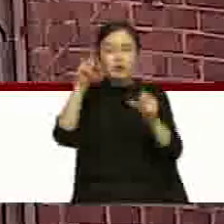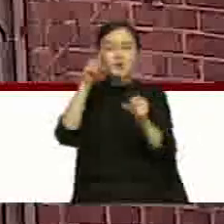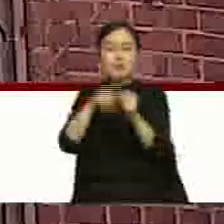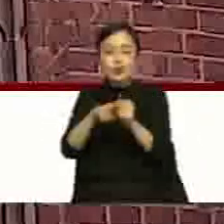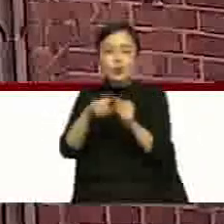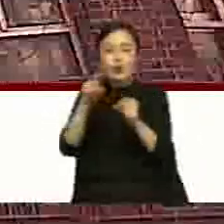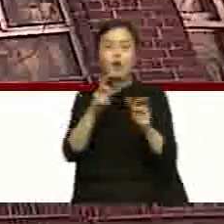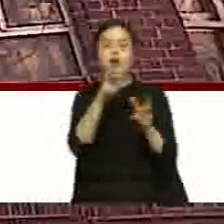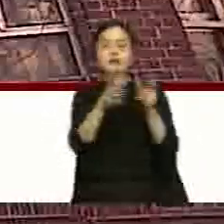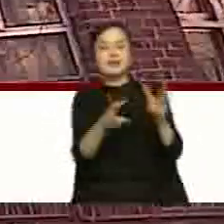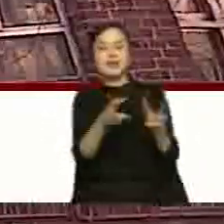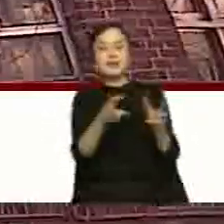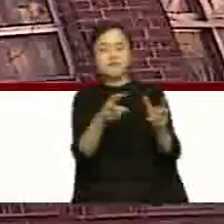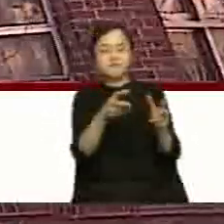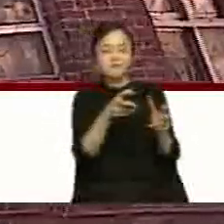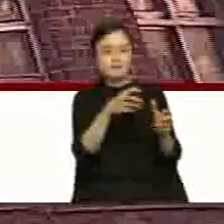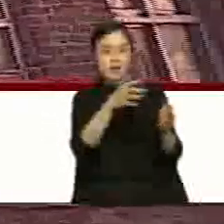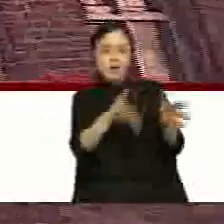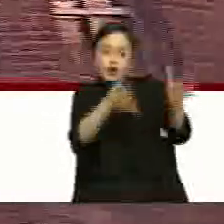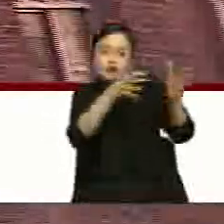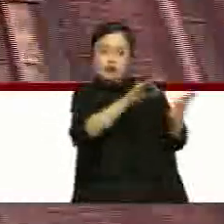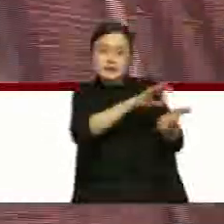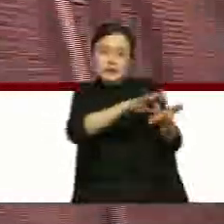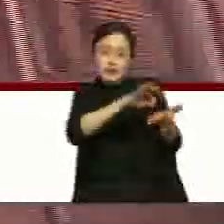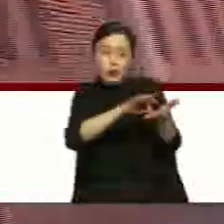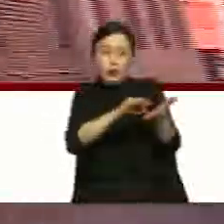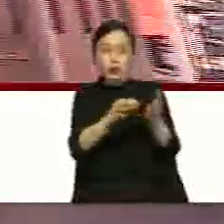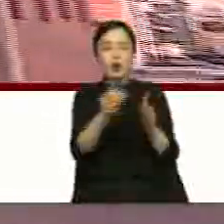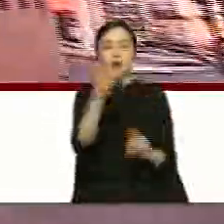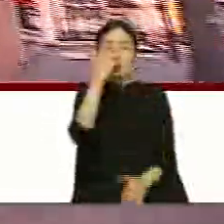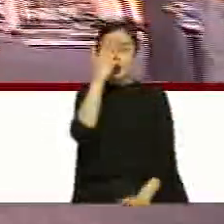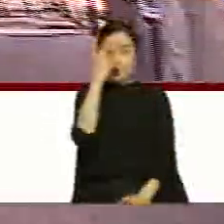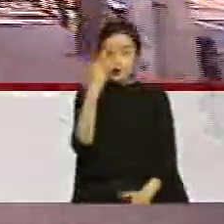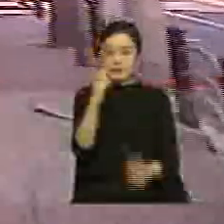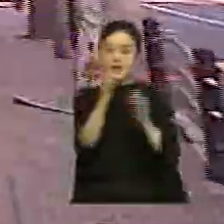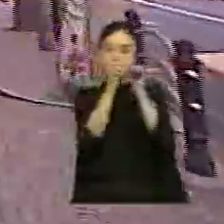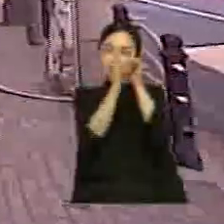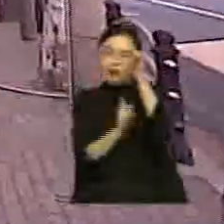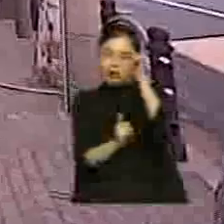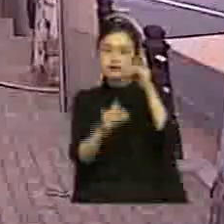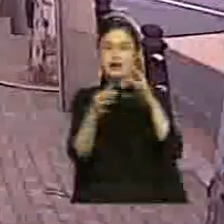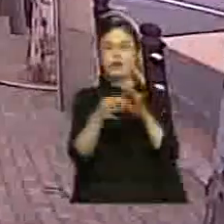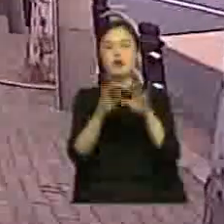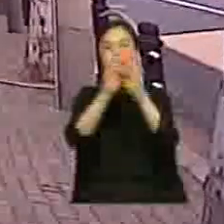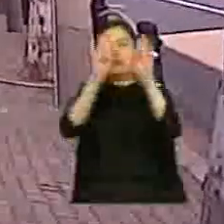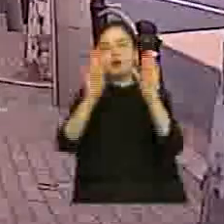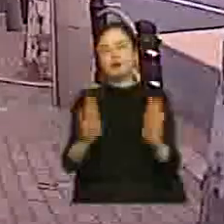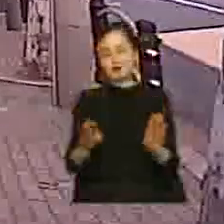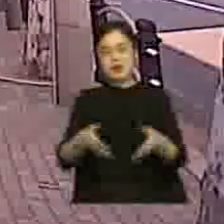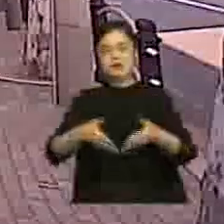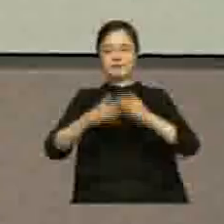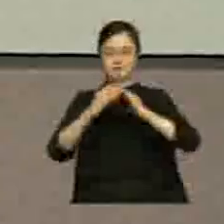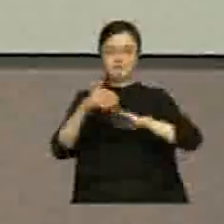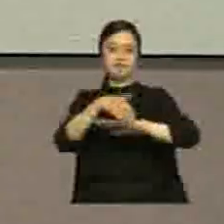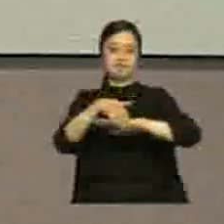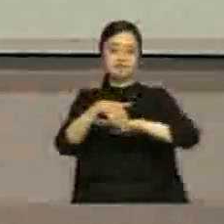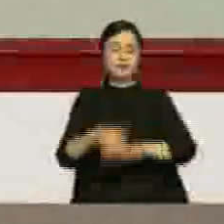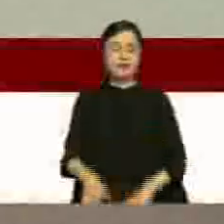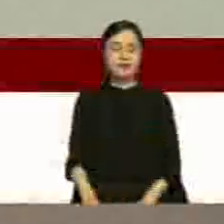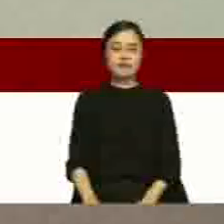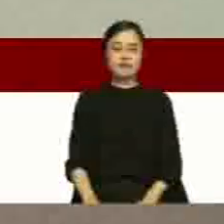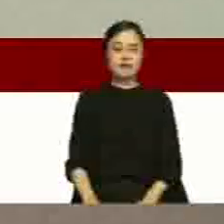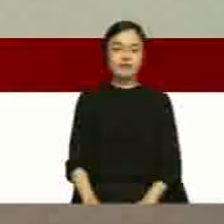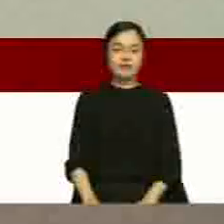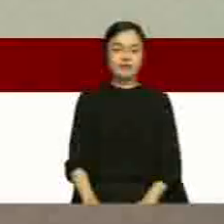계획입니다. 민선 7기 공약인 가칭, 용산 다문화와 향토사 박물관을 통합한 안입니다. 예산 절감